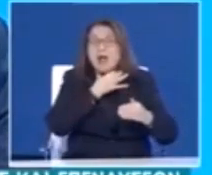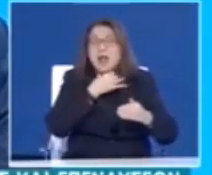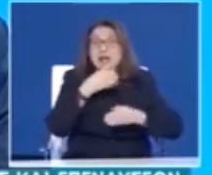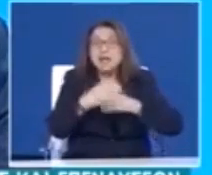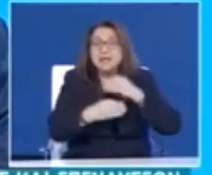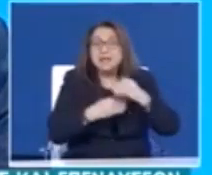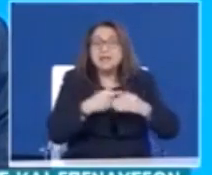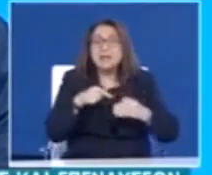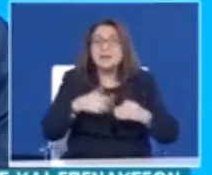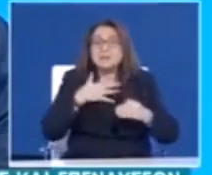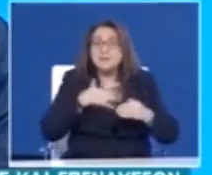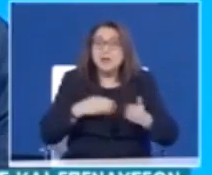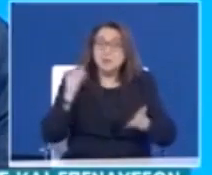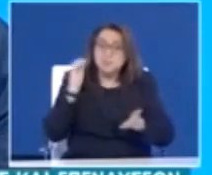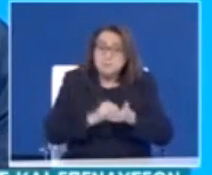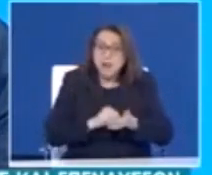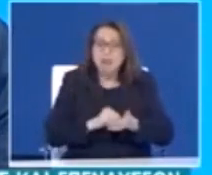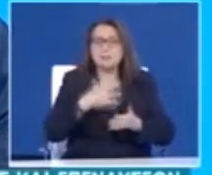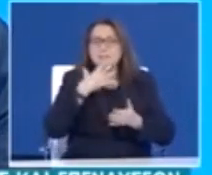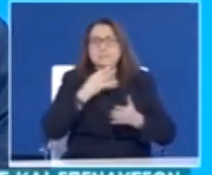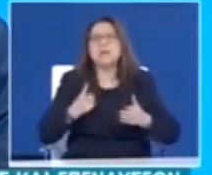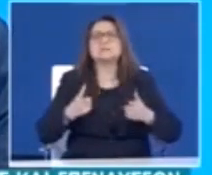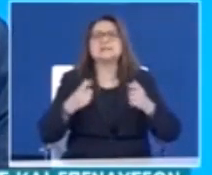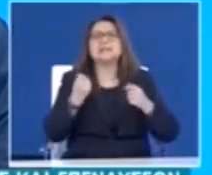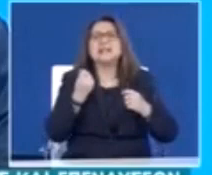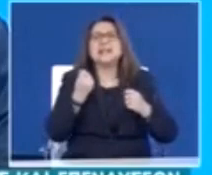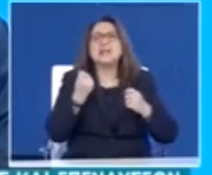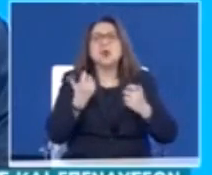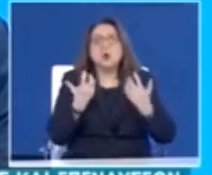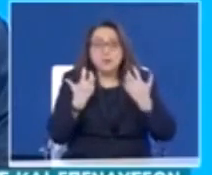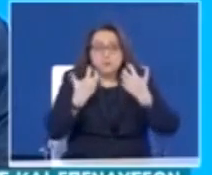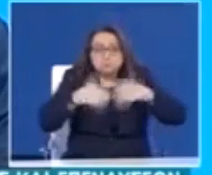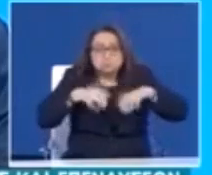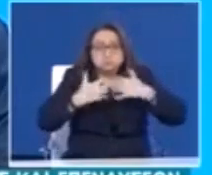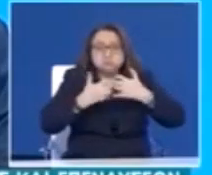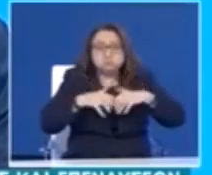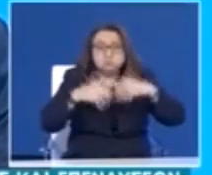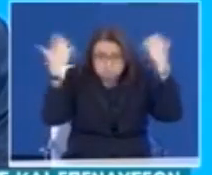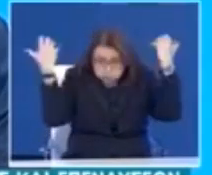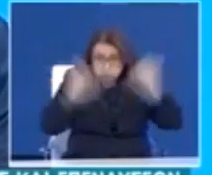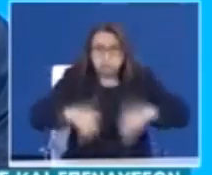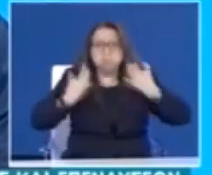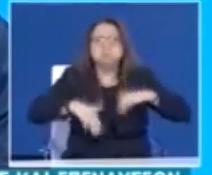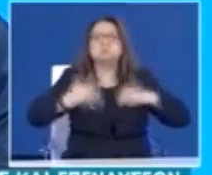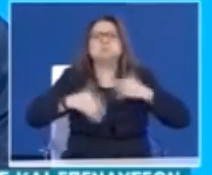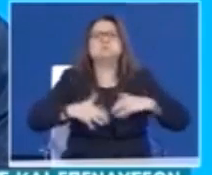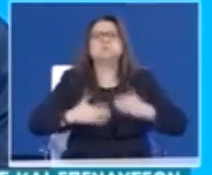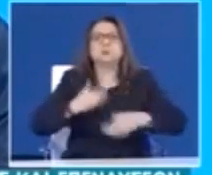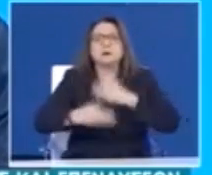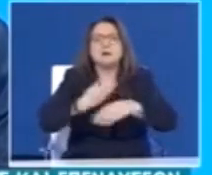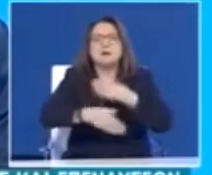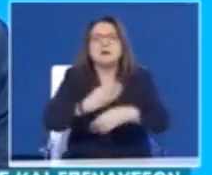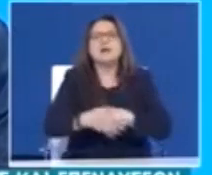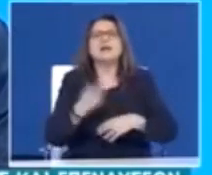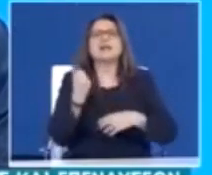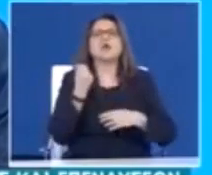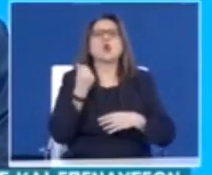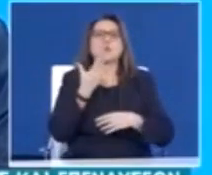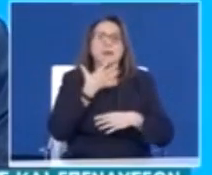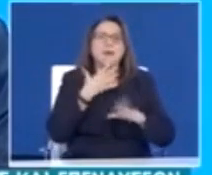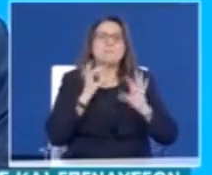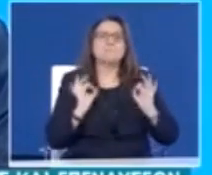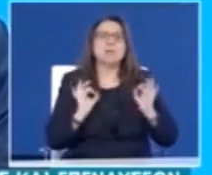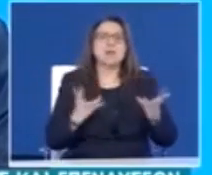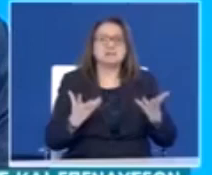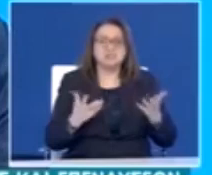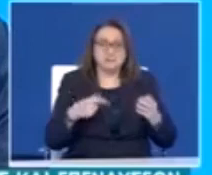βάλουμε μπρος ξανά την οικονομία μας. Ο κύριος στόχος που έχουμε δεν είναι φυσικά να αποφύγουμε την ύφεση που για το έτος